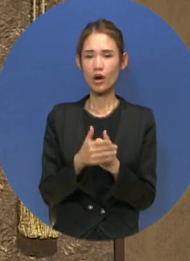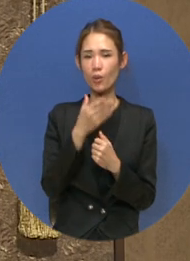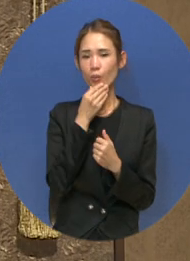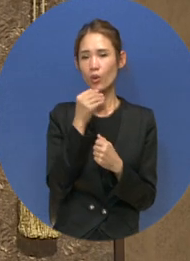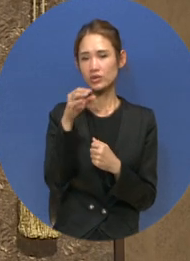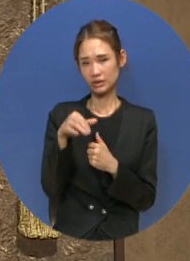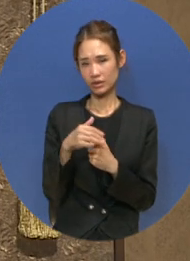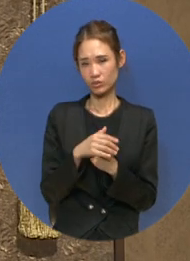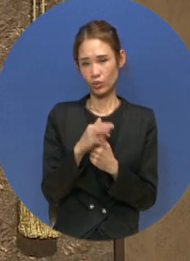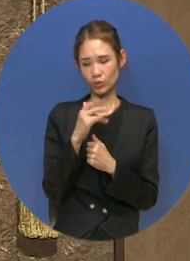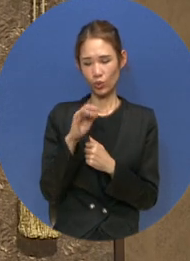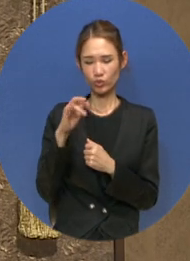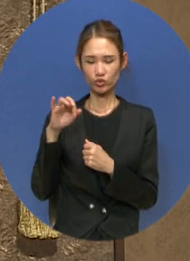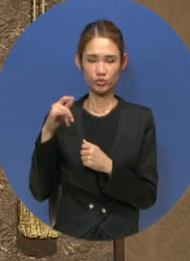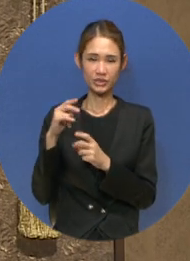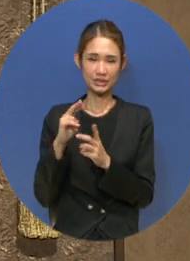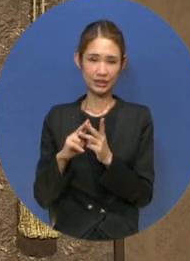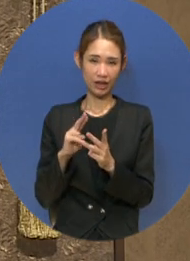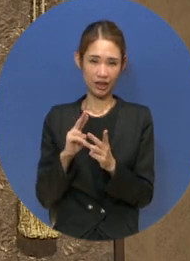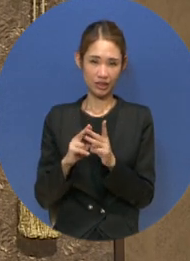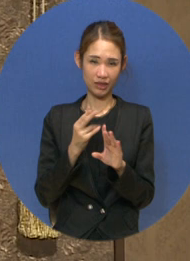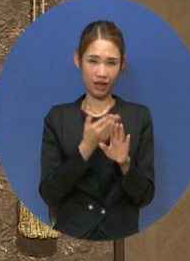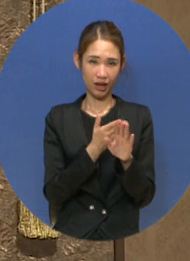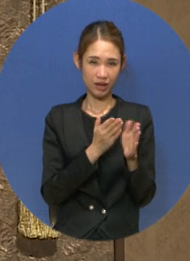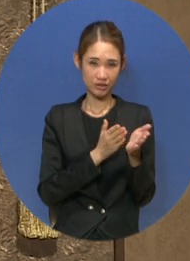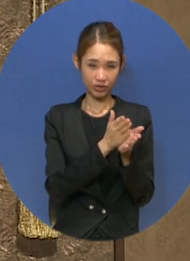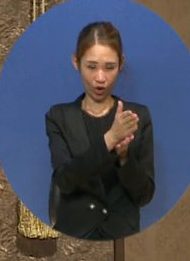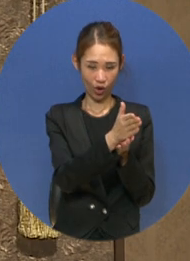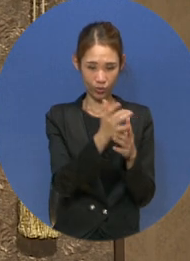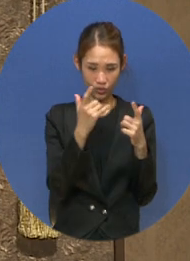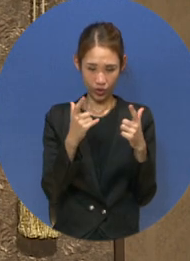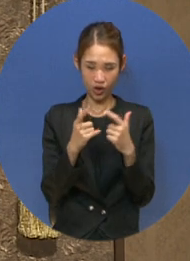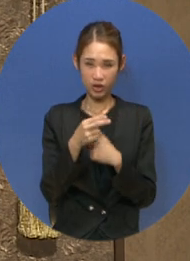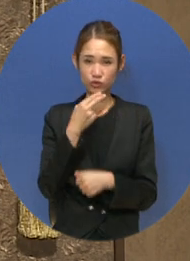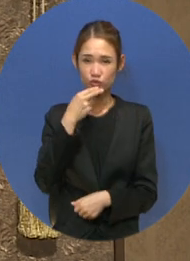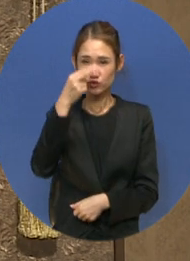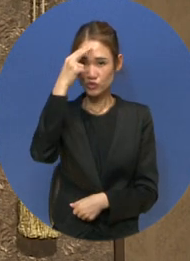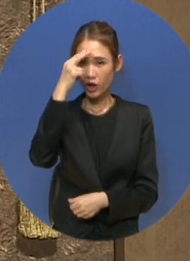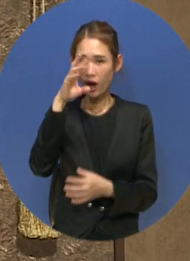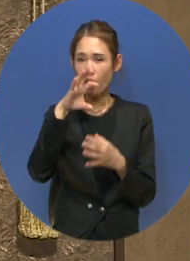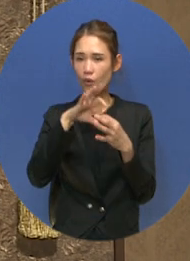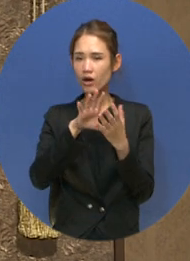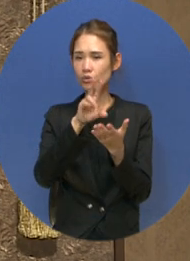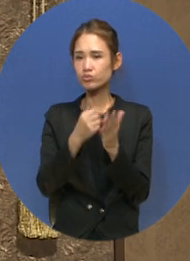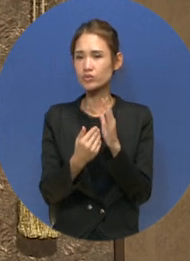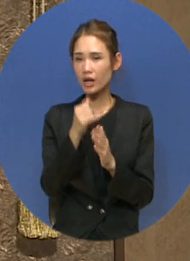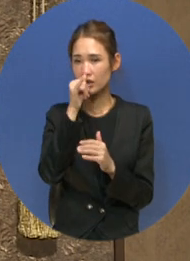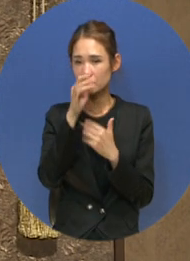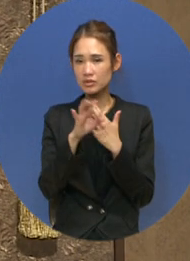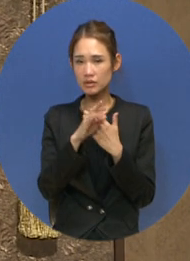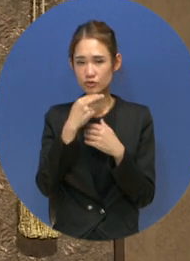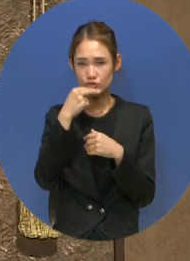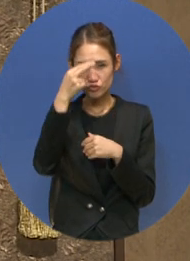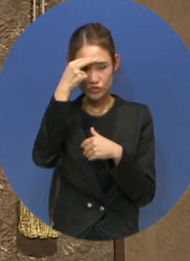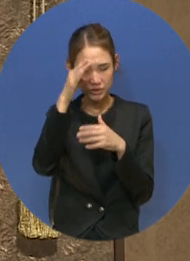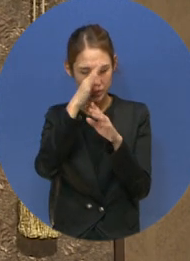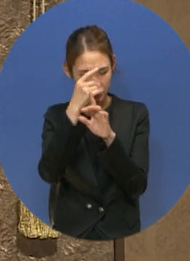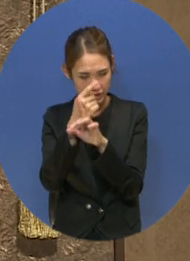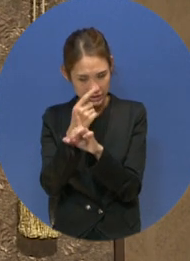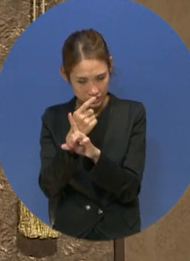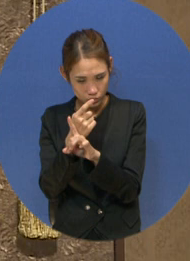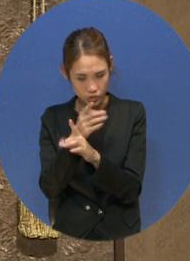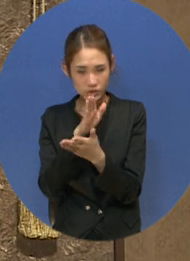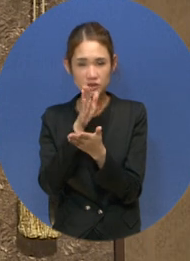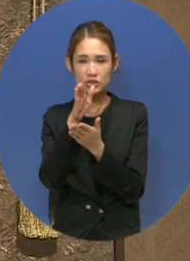동주민센터 그리고 다른 어떤 전문 영역인 뭐 알코올 문제가 있다 그러면 알코올 문제 치료를